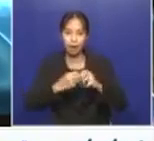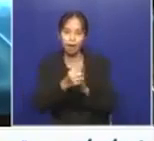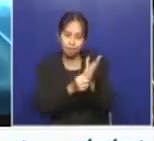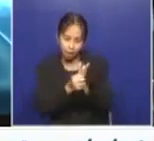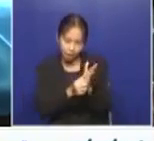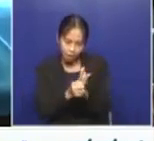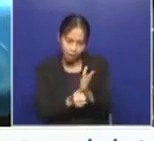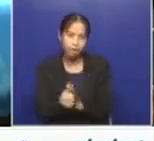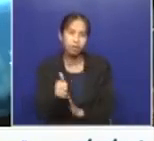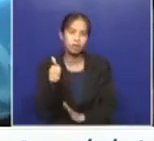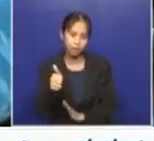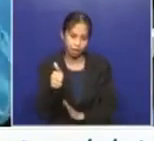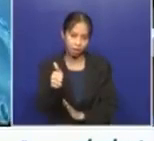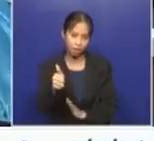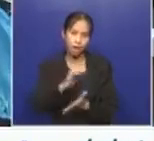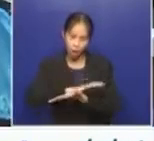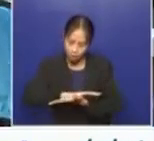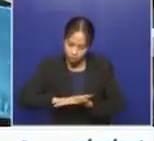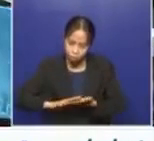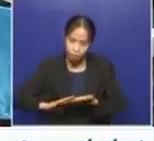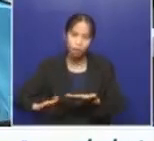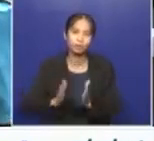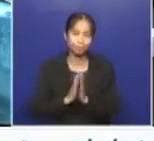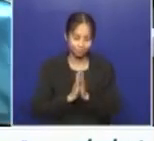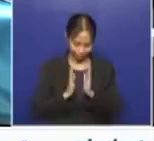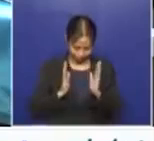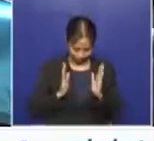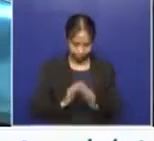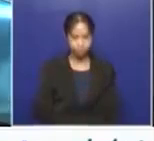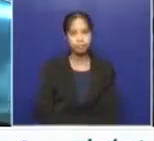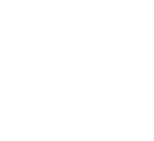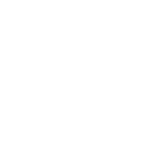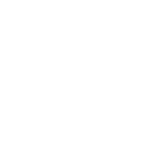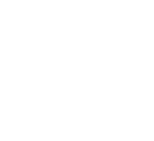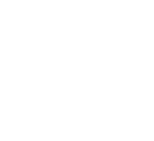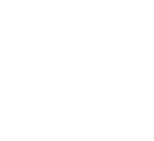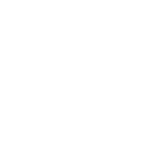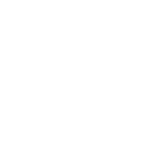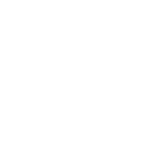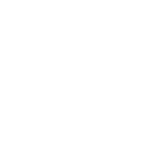ของพี่น้องประชาชนเป็นด้วยความเรียบร้อยต่อไปขอขอบพระคุณครับท่านประธาน ครับขอบคุณครับ